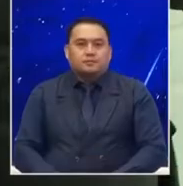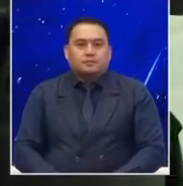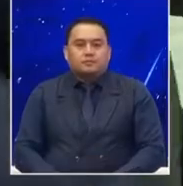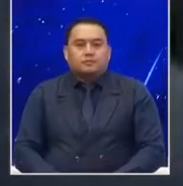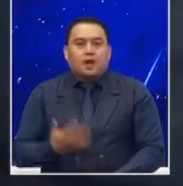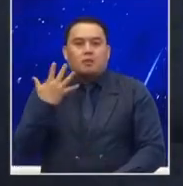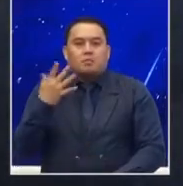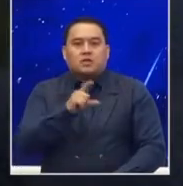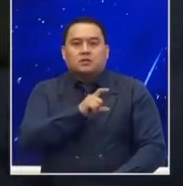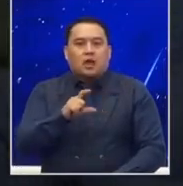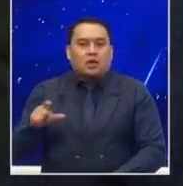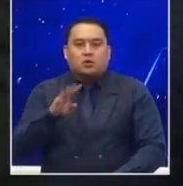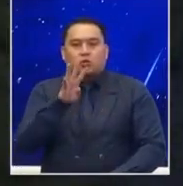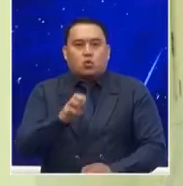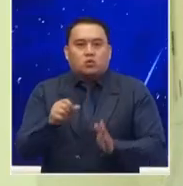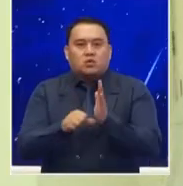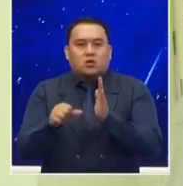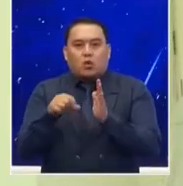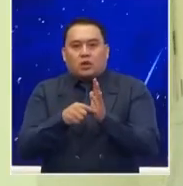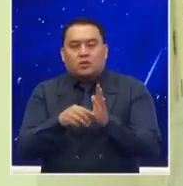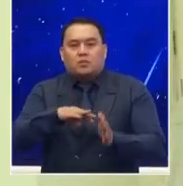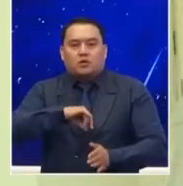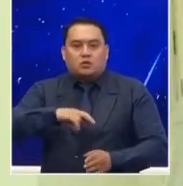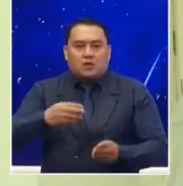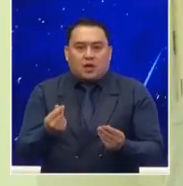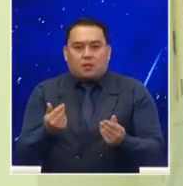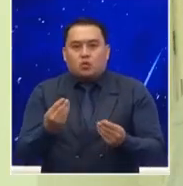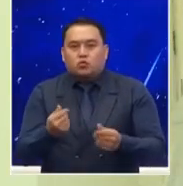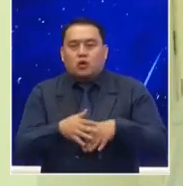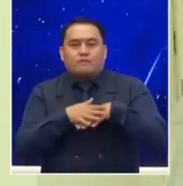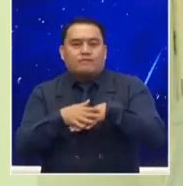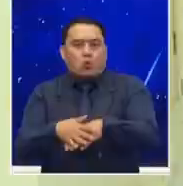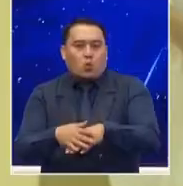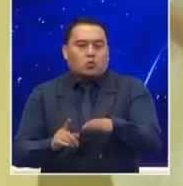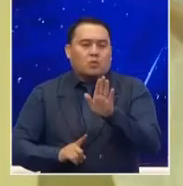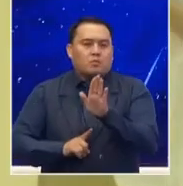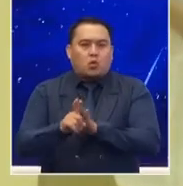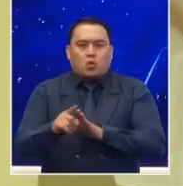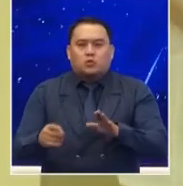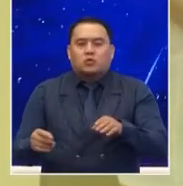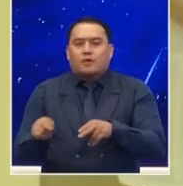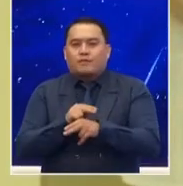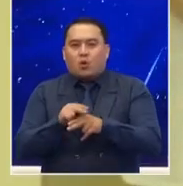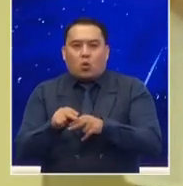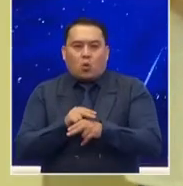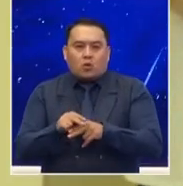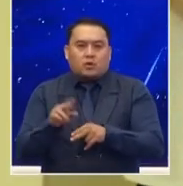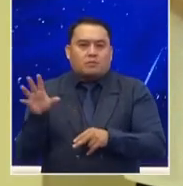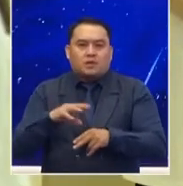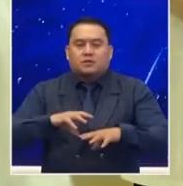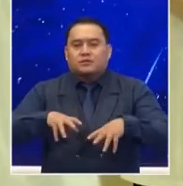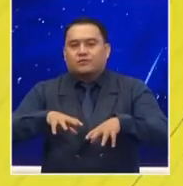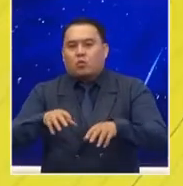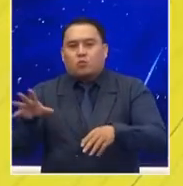5 қабатты жоба құны 956 миллион теңге. Жергілікті бюджеттен бөлінген. Кіреберісінен бастап кеңде жарық. Еденіне ақ мәрмәр